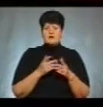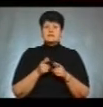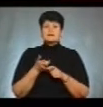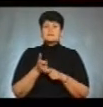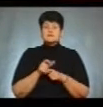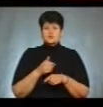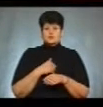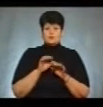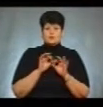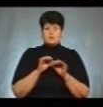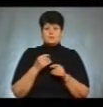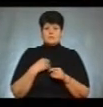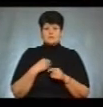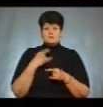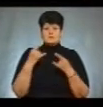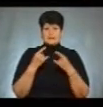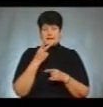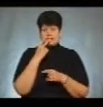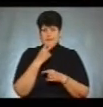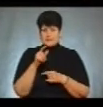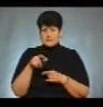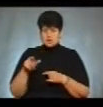хочу пояснити нашим телеглядачам, що